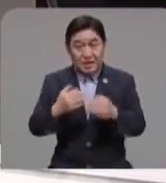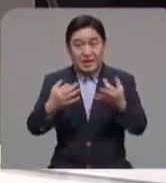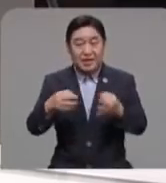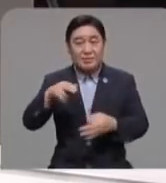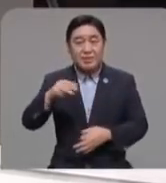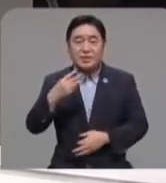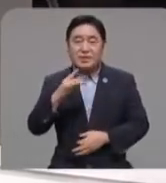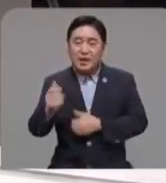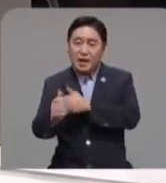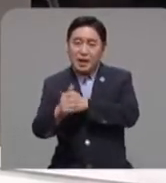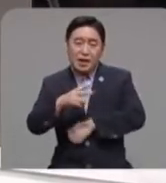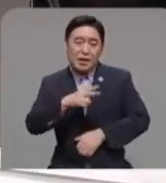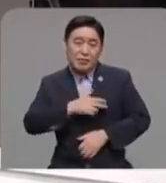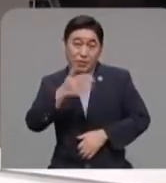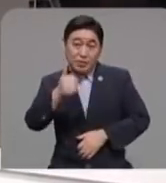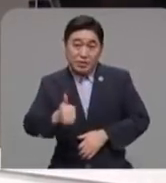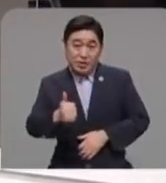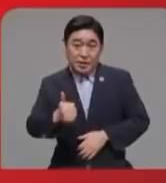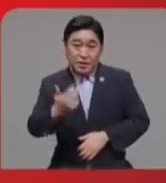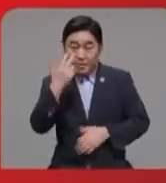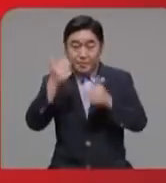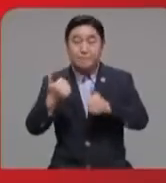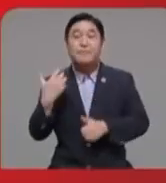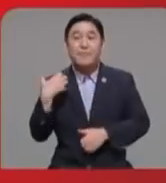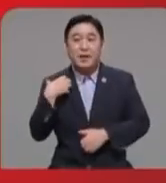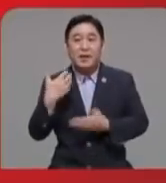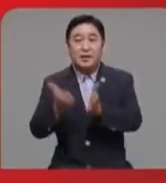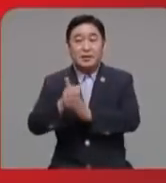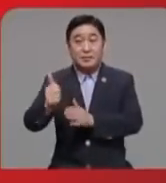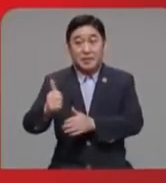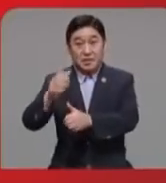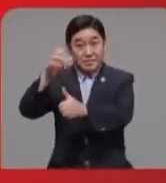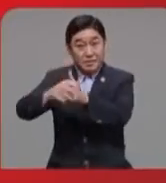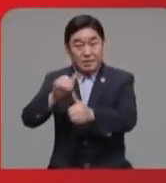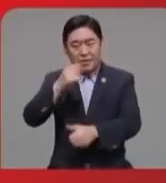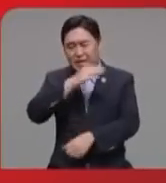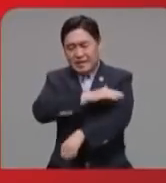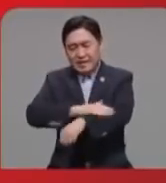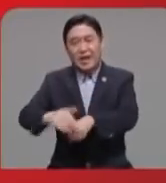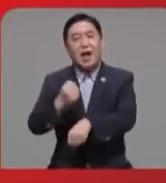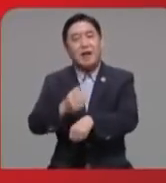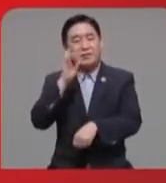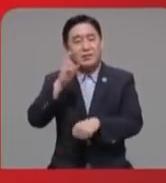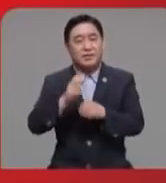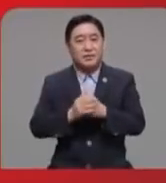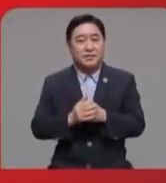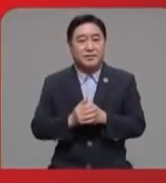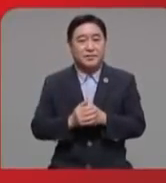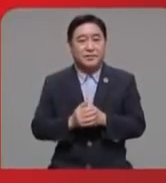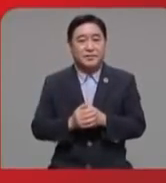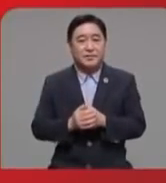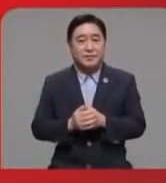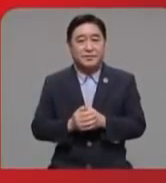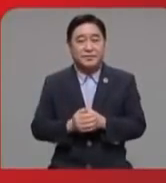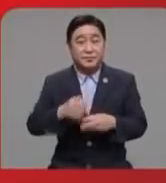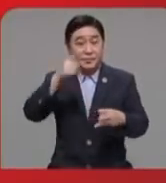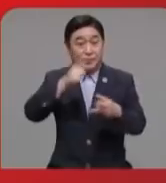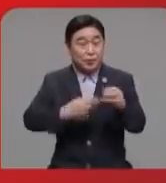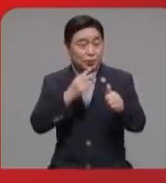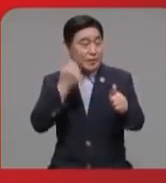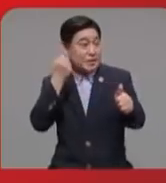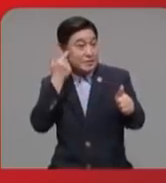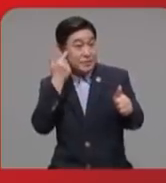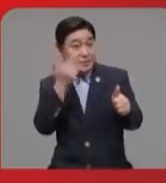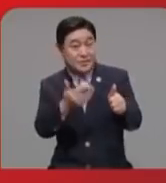김진태 위원장이 검사 출신이고 TF팀장이 돼 있습니다. 잘할 겁니다. 윤 후보님한테